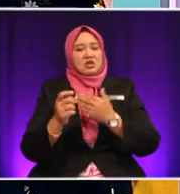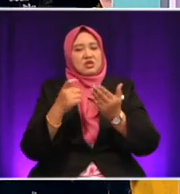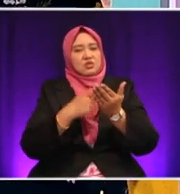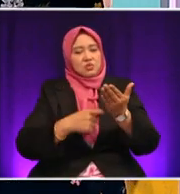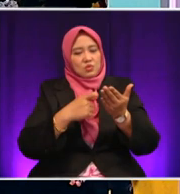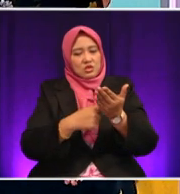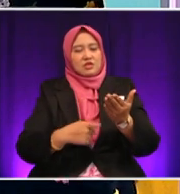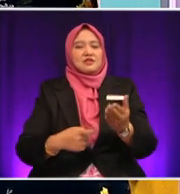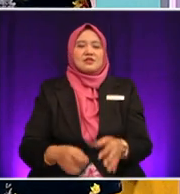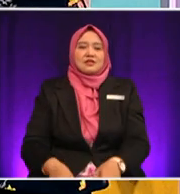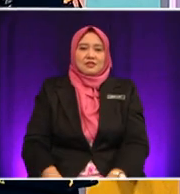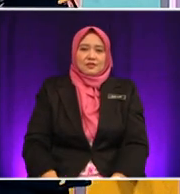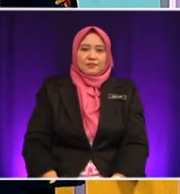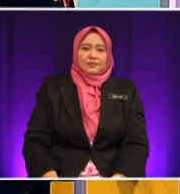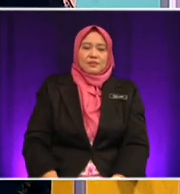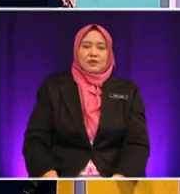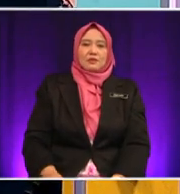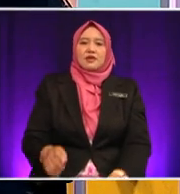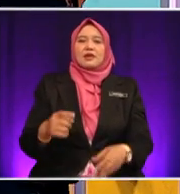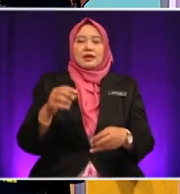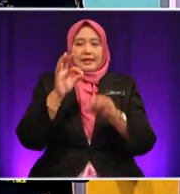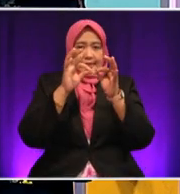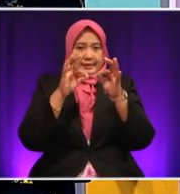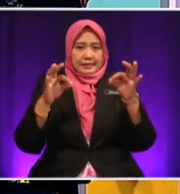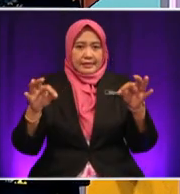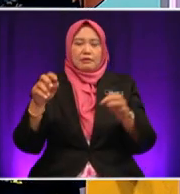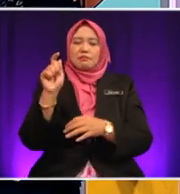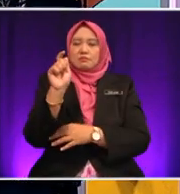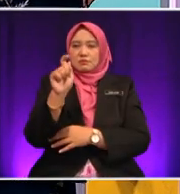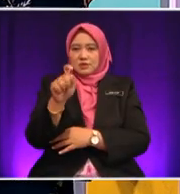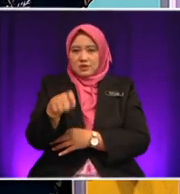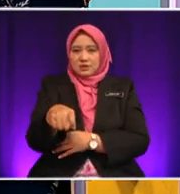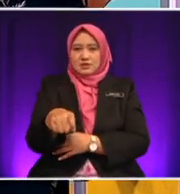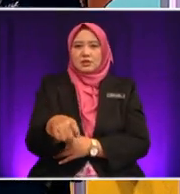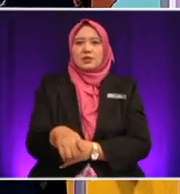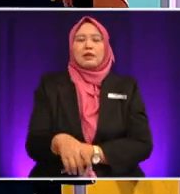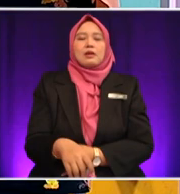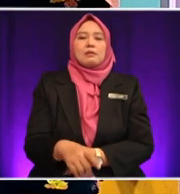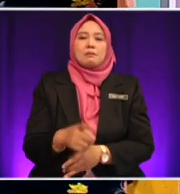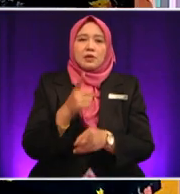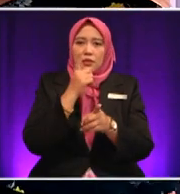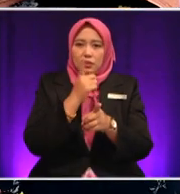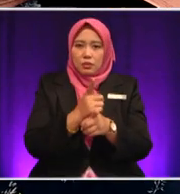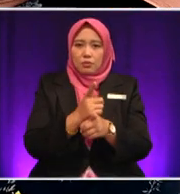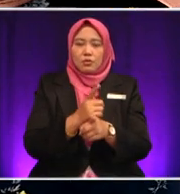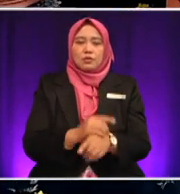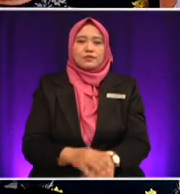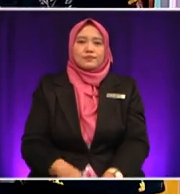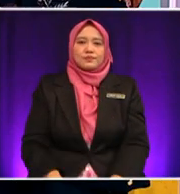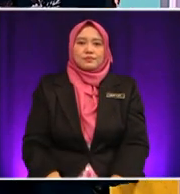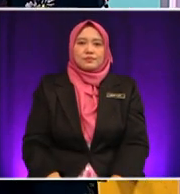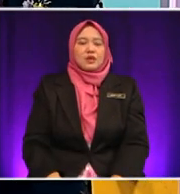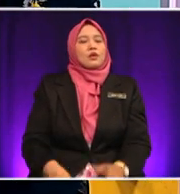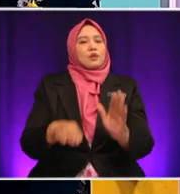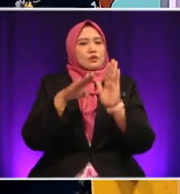yang sesuai untuk dijawab dalam pemeriksaan SPM nanti Oke kurangnya hasil